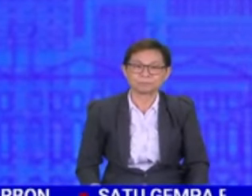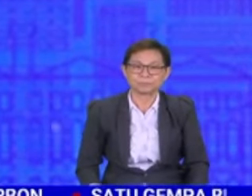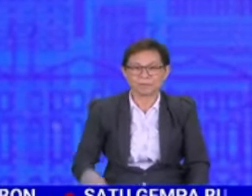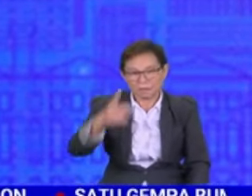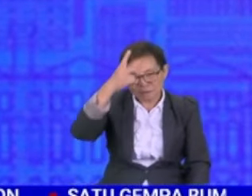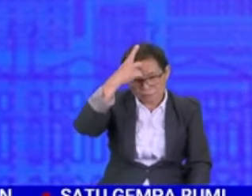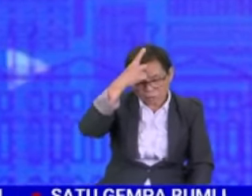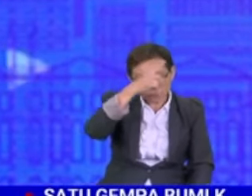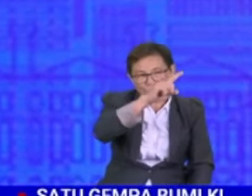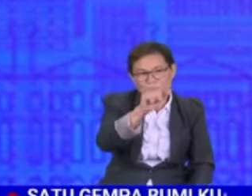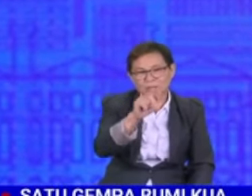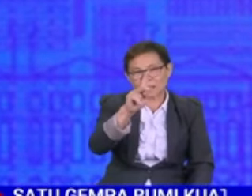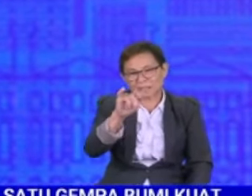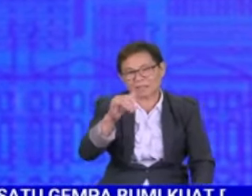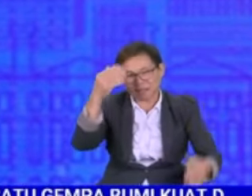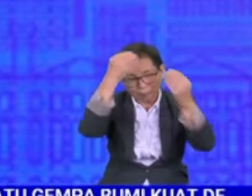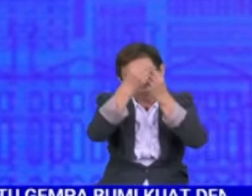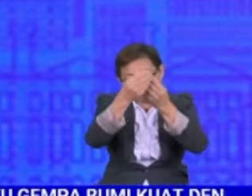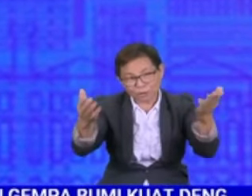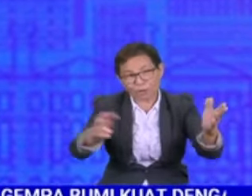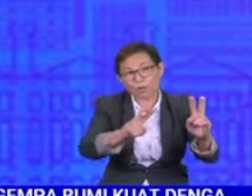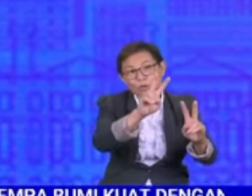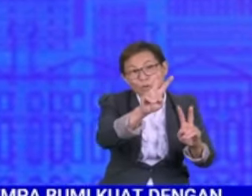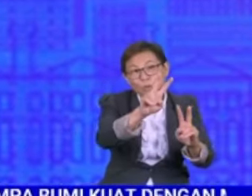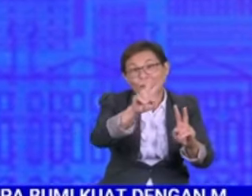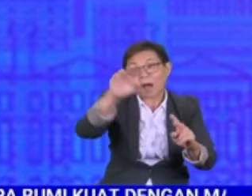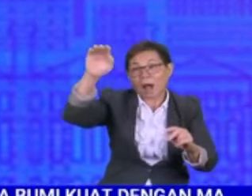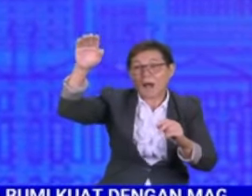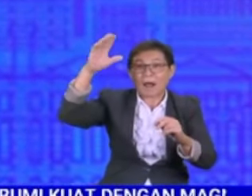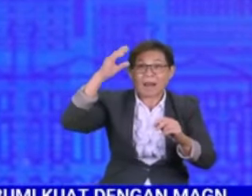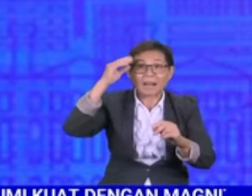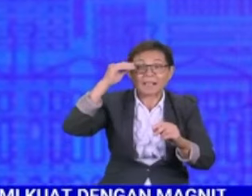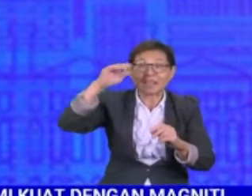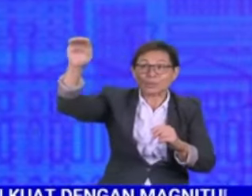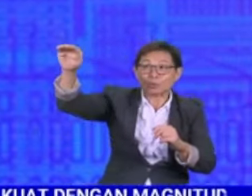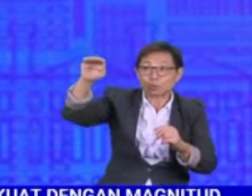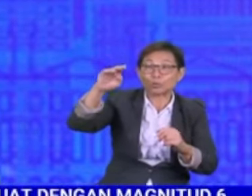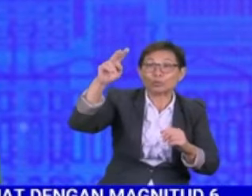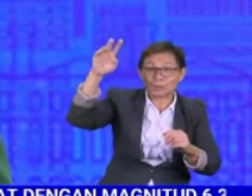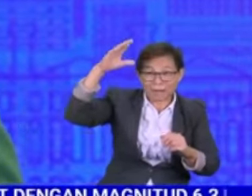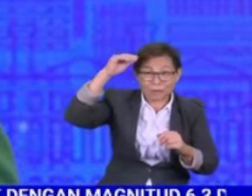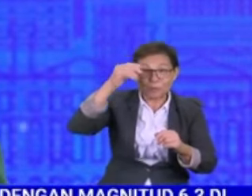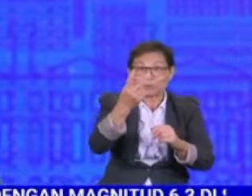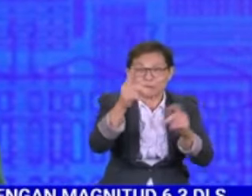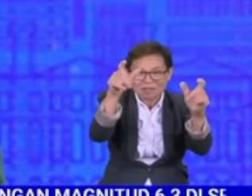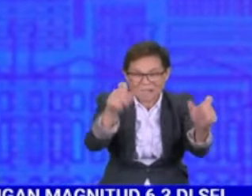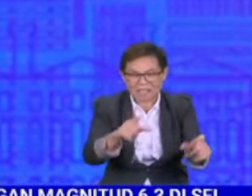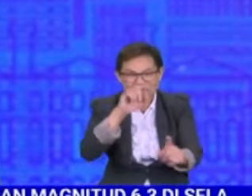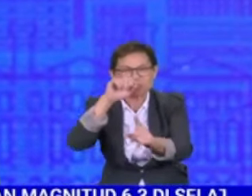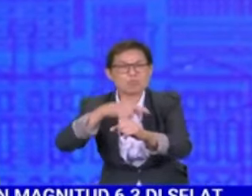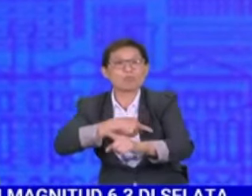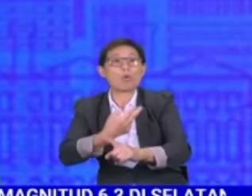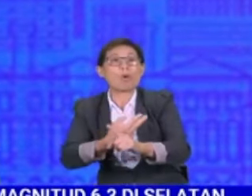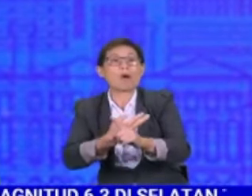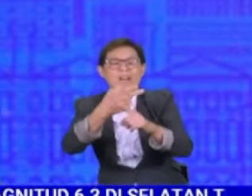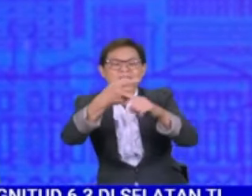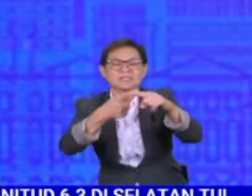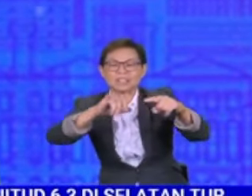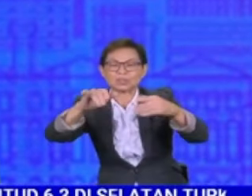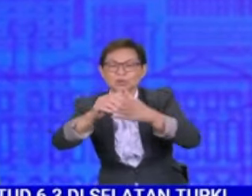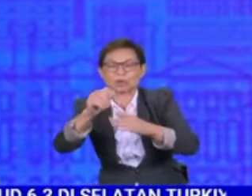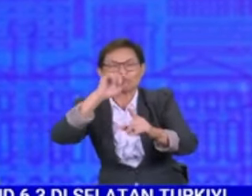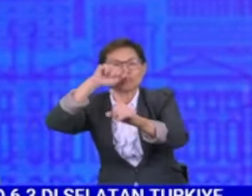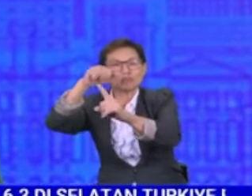Datuk Zaki turut memaklumkan dua lelaki rugi lebih setengah juta ringgit selepas diperdaya sindiket penipuan dalam